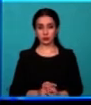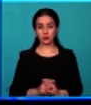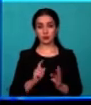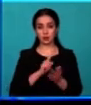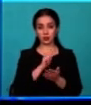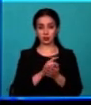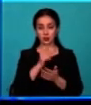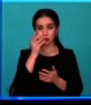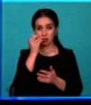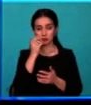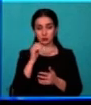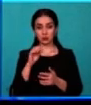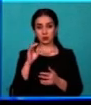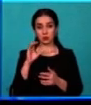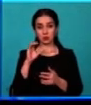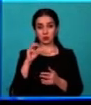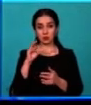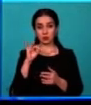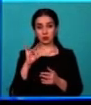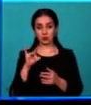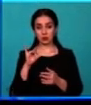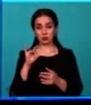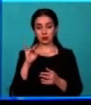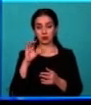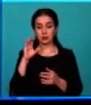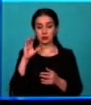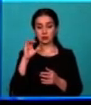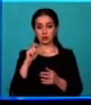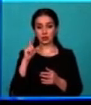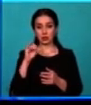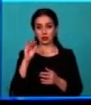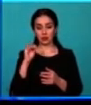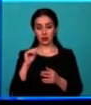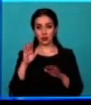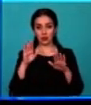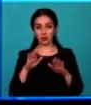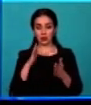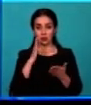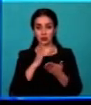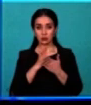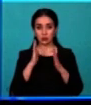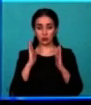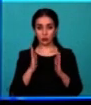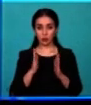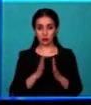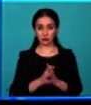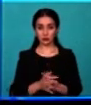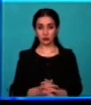Albatta rasmlar sahifani tana qismida bo'ladi, body.